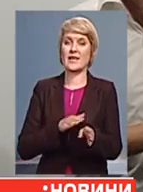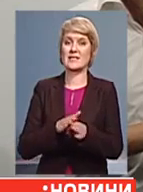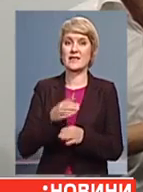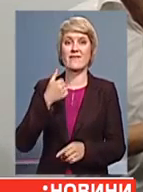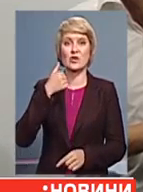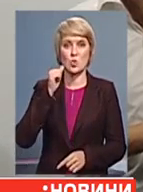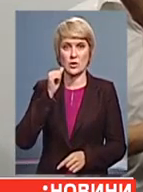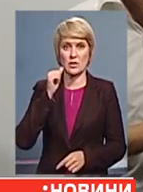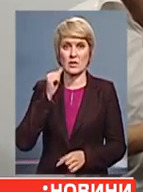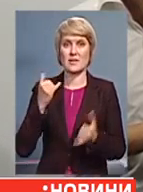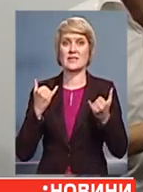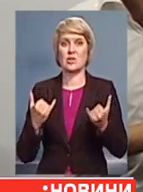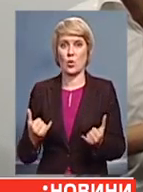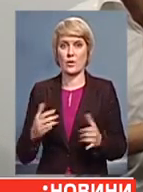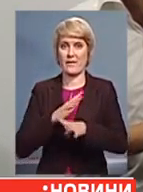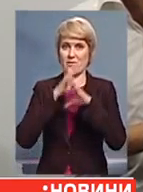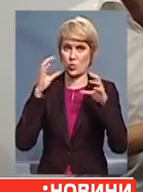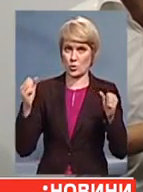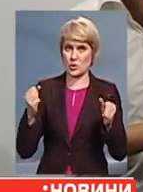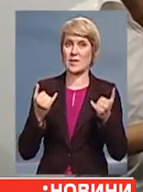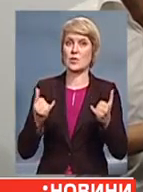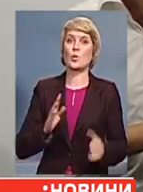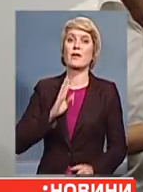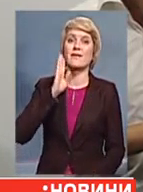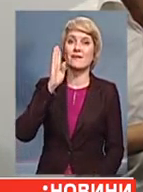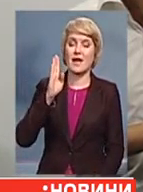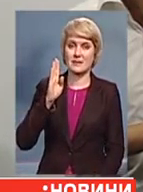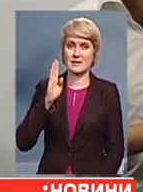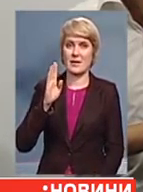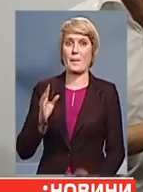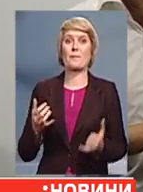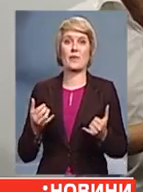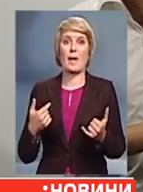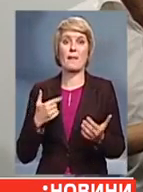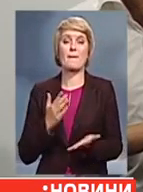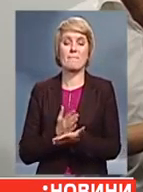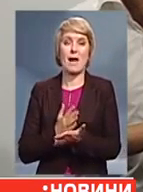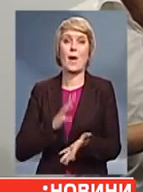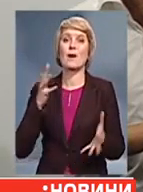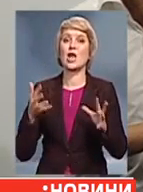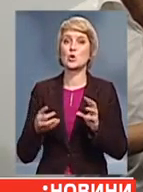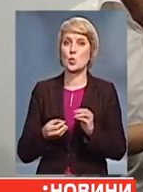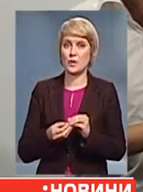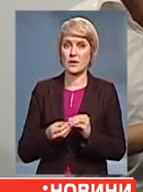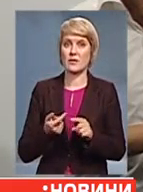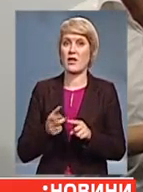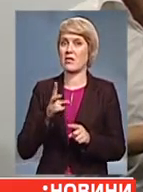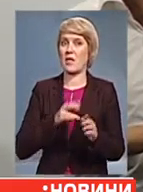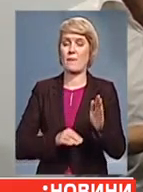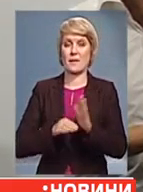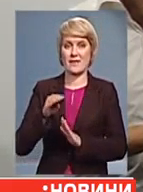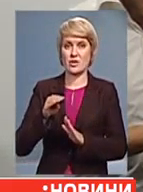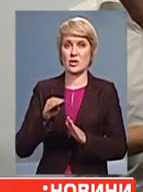вчора, сьогодні вночі, сьогодні вранці, і на сьогодні ми маємо результати, які не перевищують